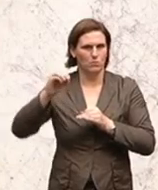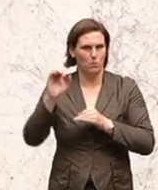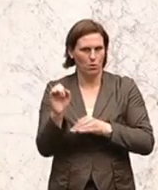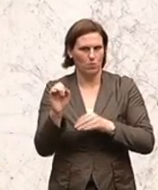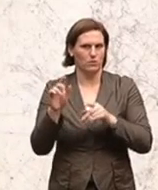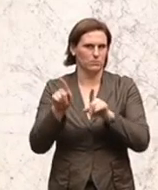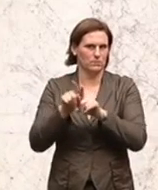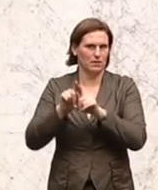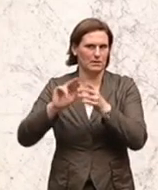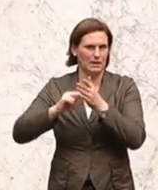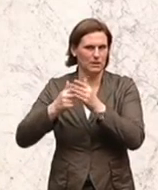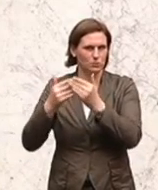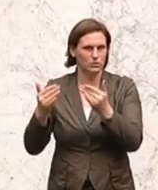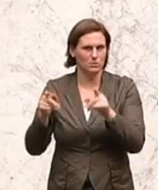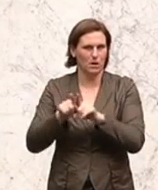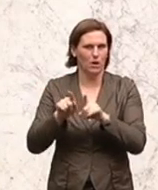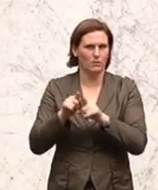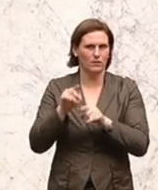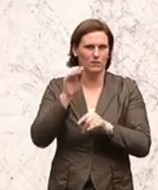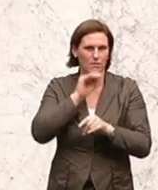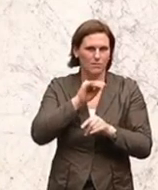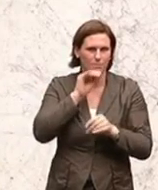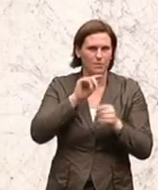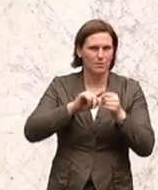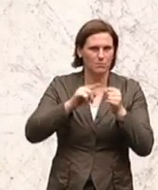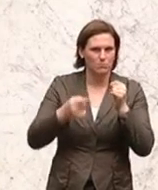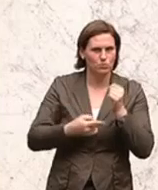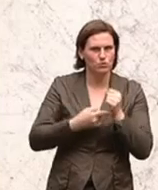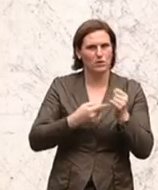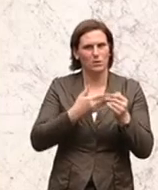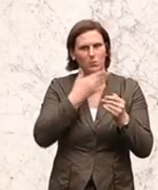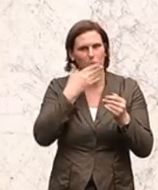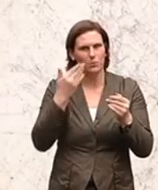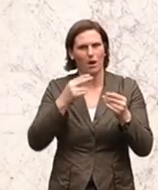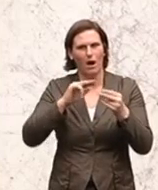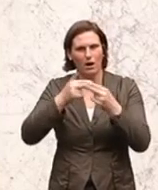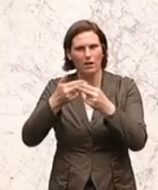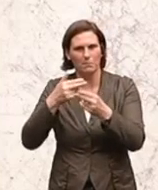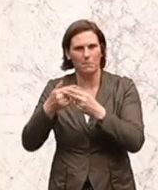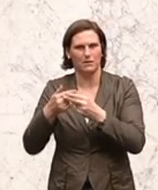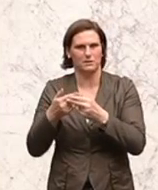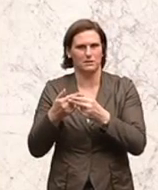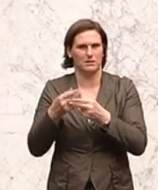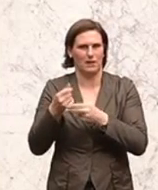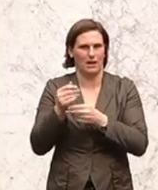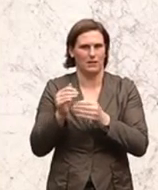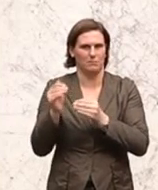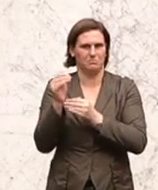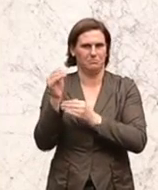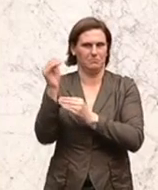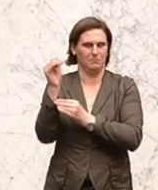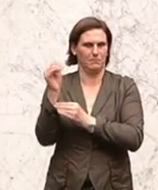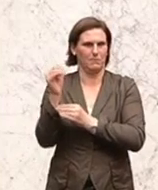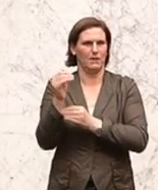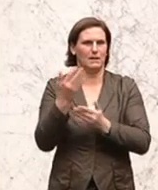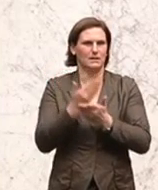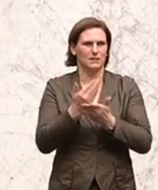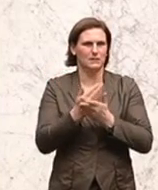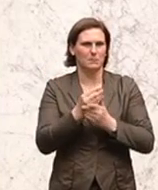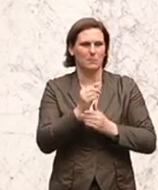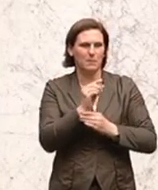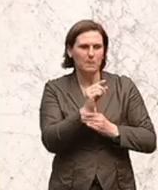es finanzierbar ist, auch für uns unterstützbar. Was heißt finanzierbar? Es muss eine Institution geschaffen werden, die auch genug